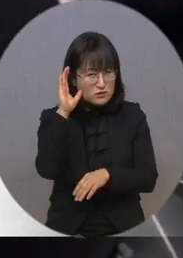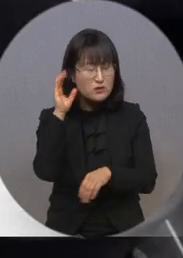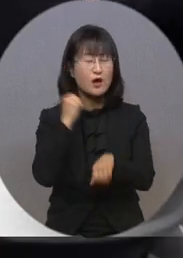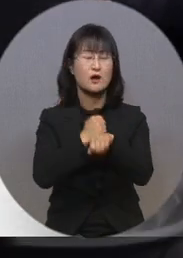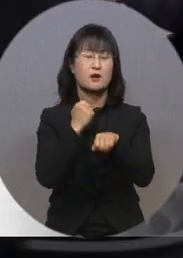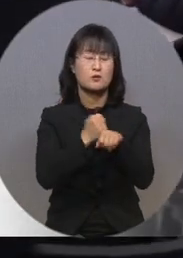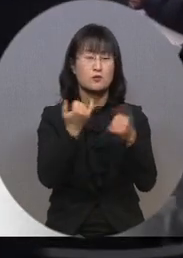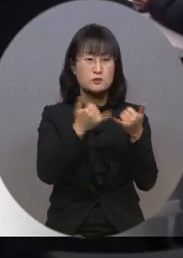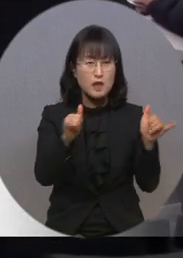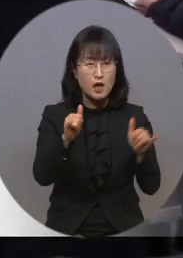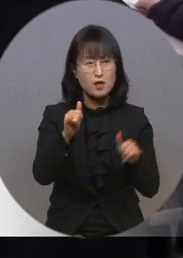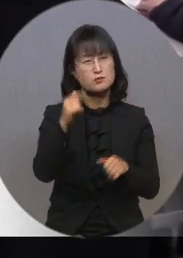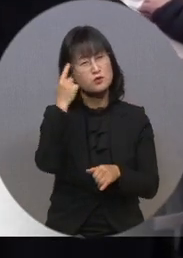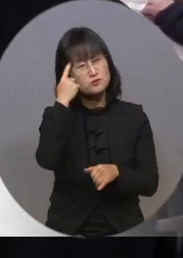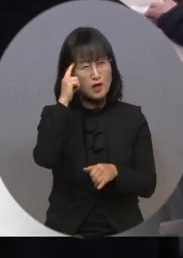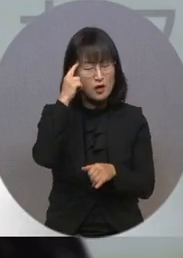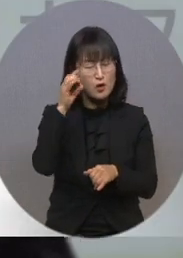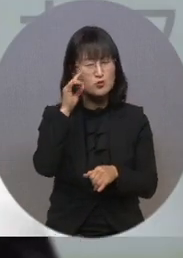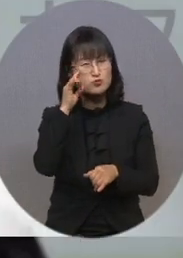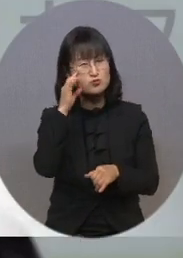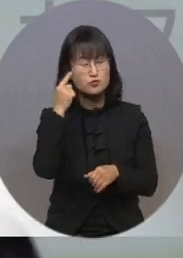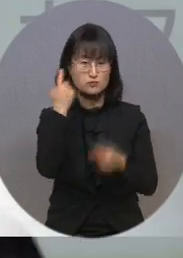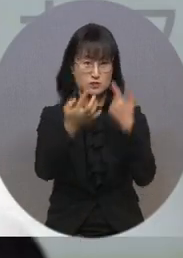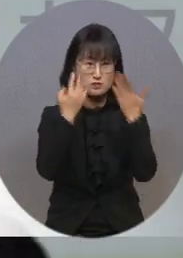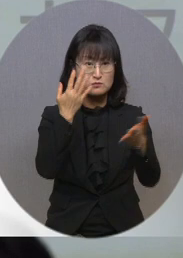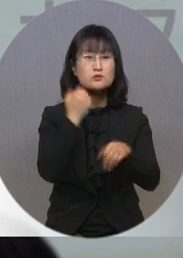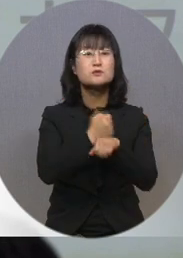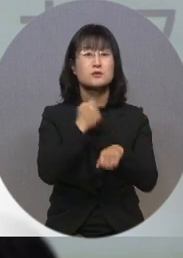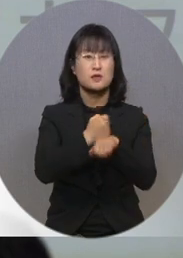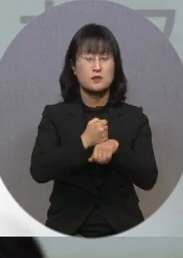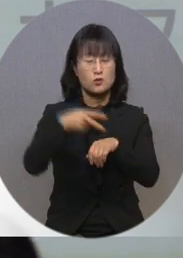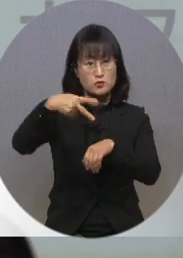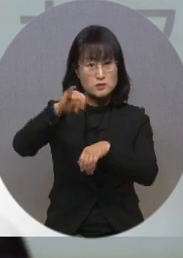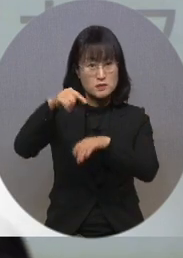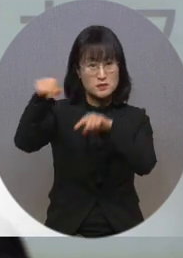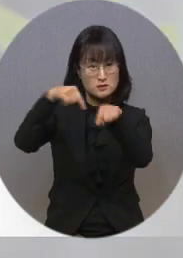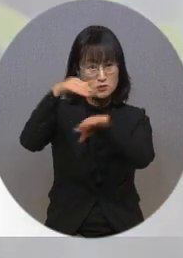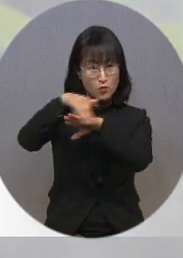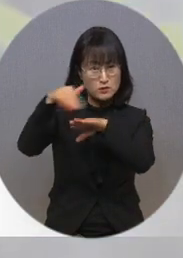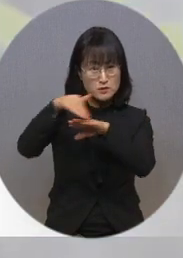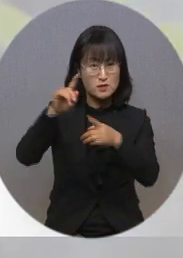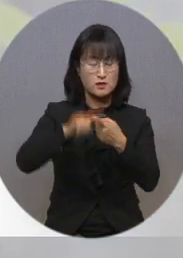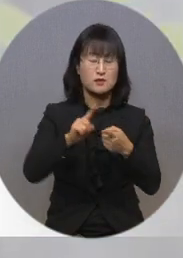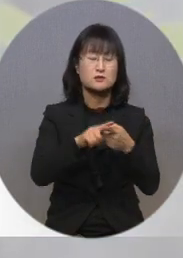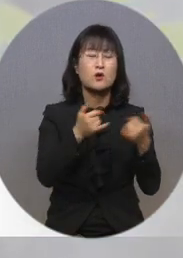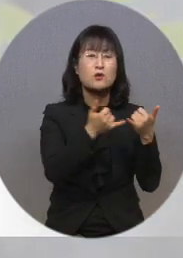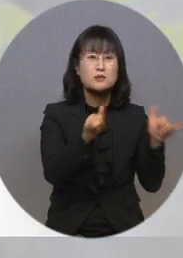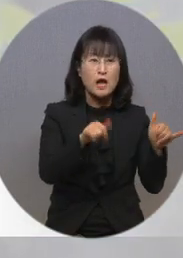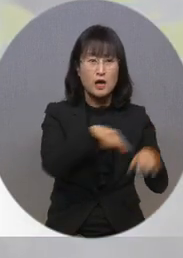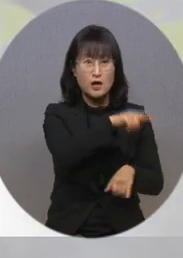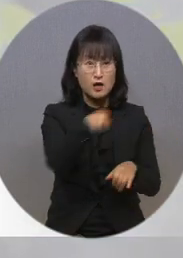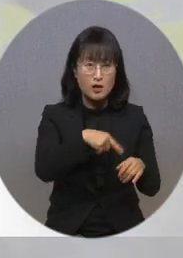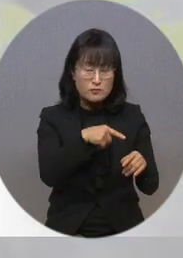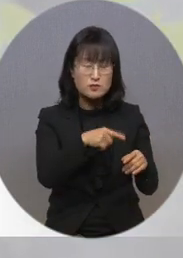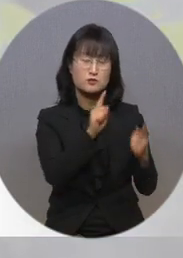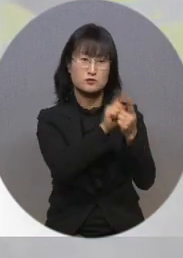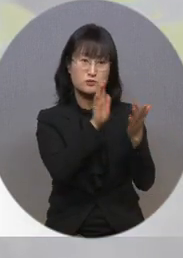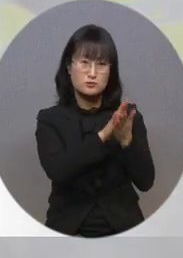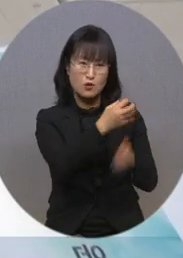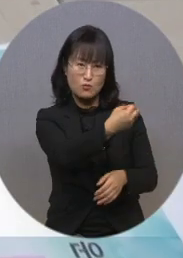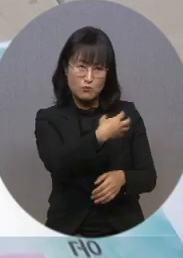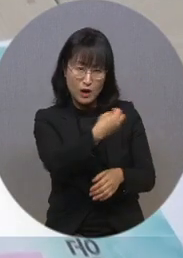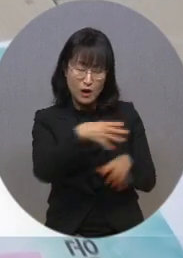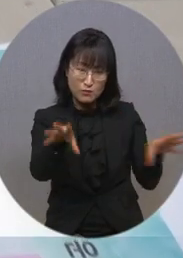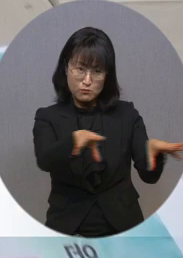시민의 궁금증을 꺼내놓는 시간이었습니다. 시정책에 대한 시민의 목소리를 민주적으로 모으는 최초의 시도라는